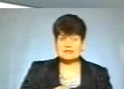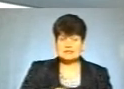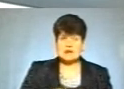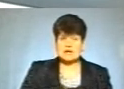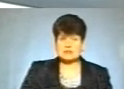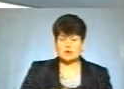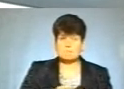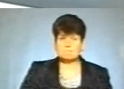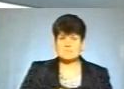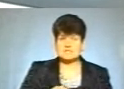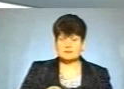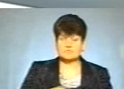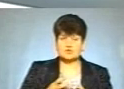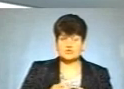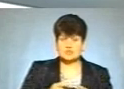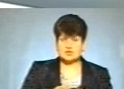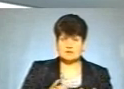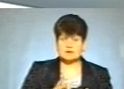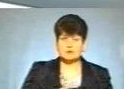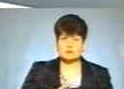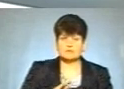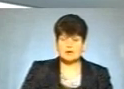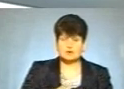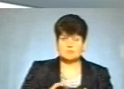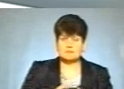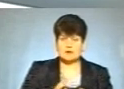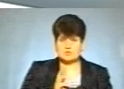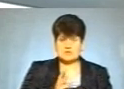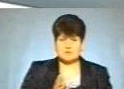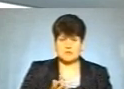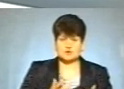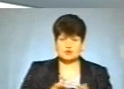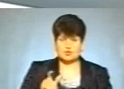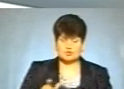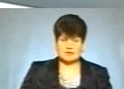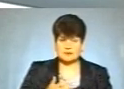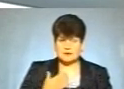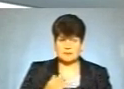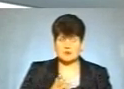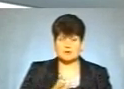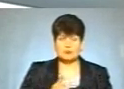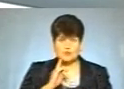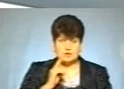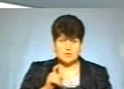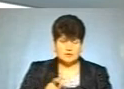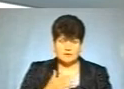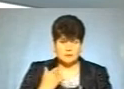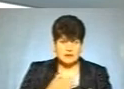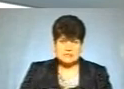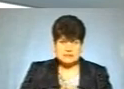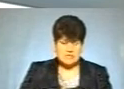категорія працівників, вони ще їм потрібно буде доплачувати до мінімальної заробітної плати. Якщо людина не має, особливо якщо це молода, не має стажу, там, ну,